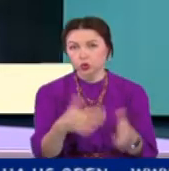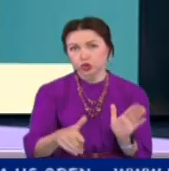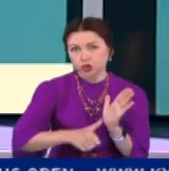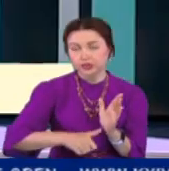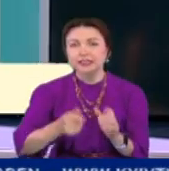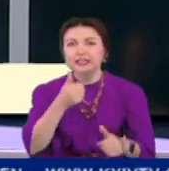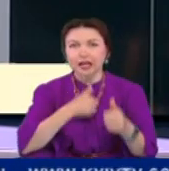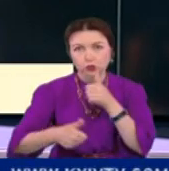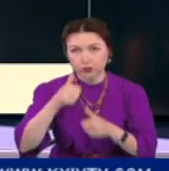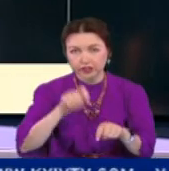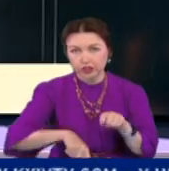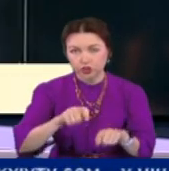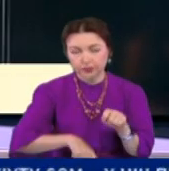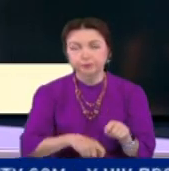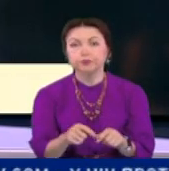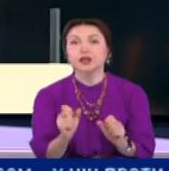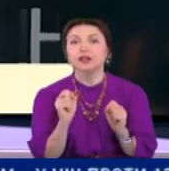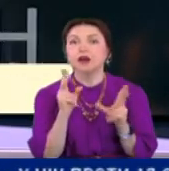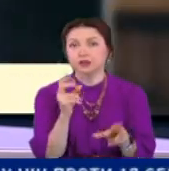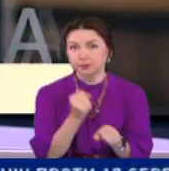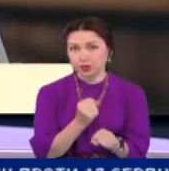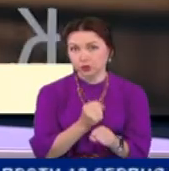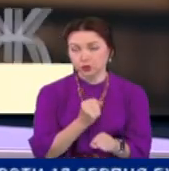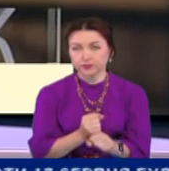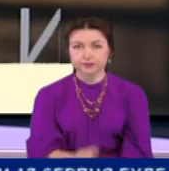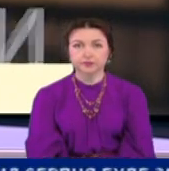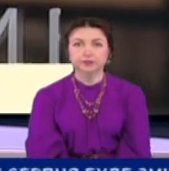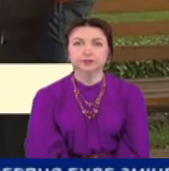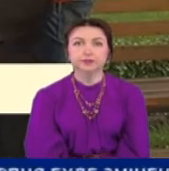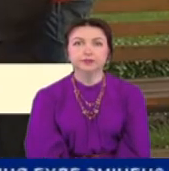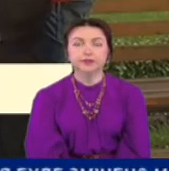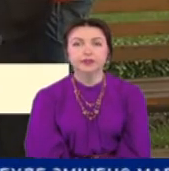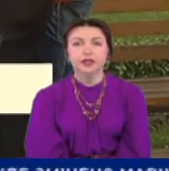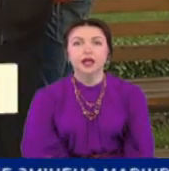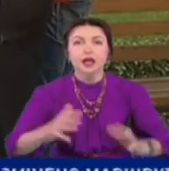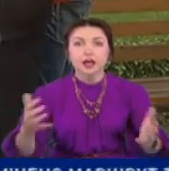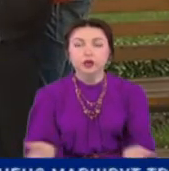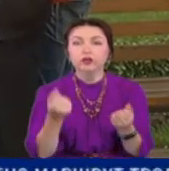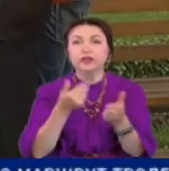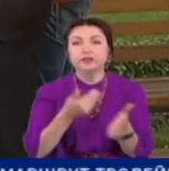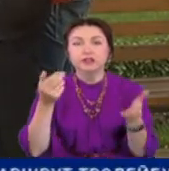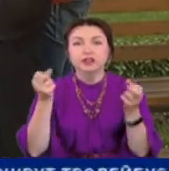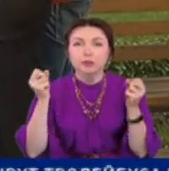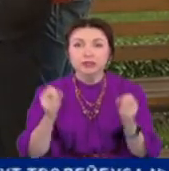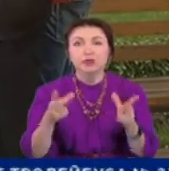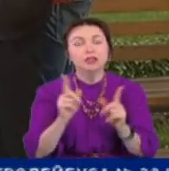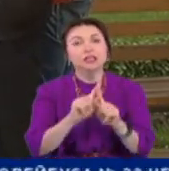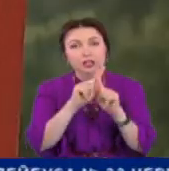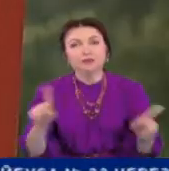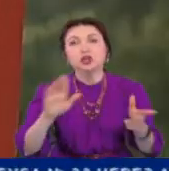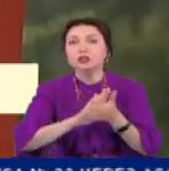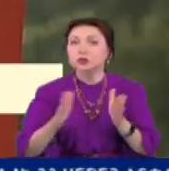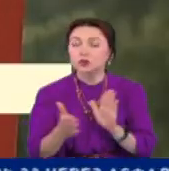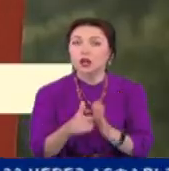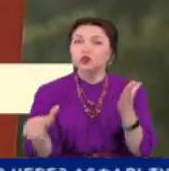режимі. Як працює система, в сюжеті Віталіни Гоєнко. Врятувати від небезпеки чи якоїсь надзвичайної